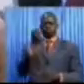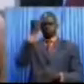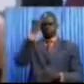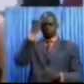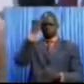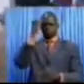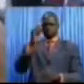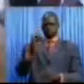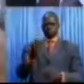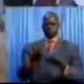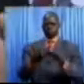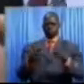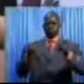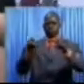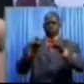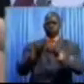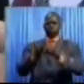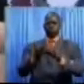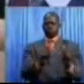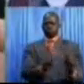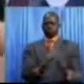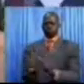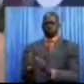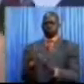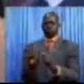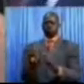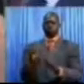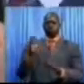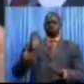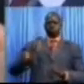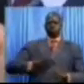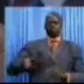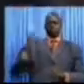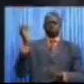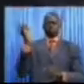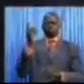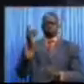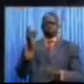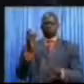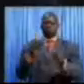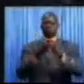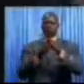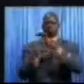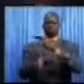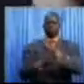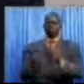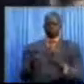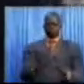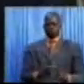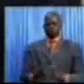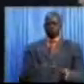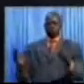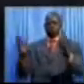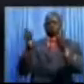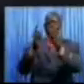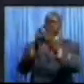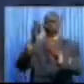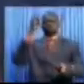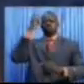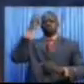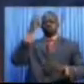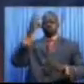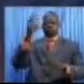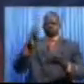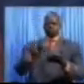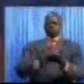mais aussi les actions en faveur de l'intégration de notre sous-région. La réunion au sommet va se pencher sur trois